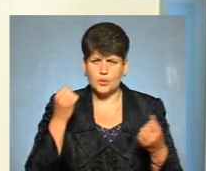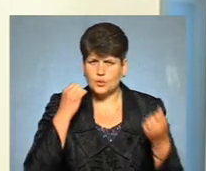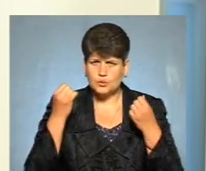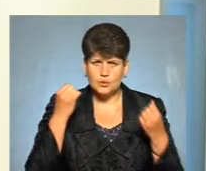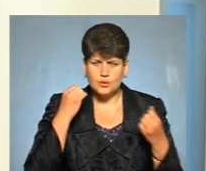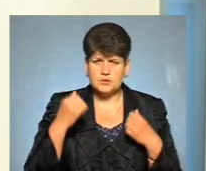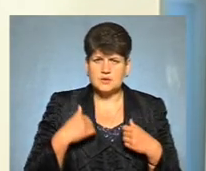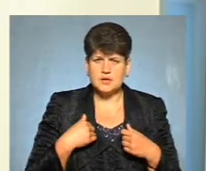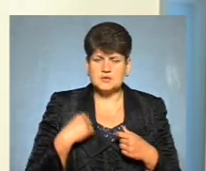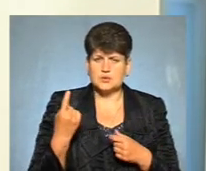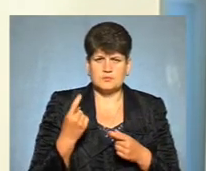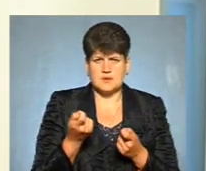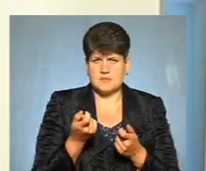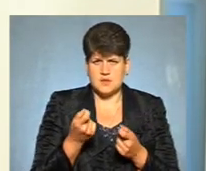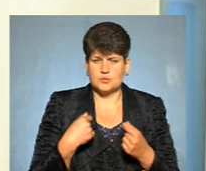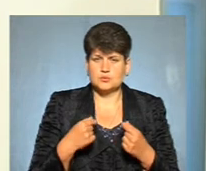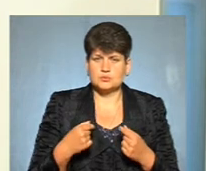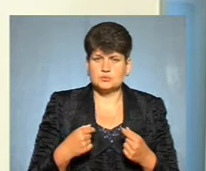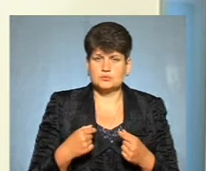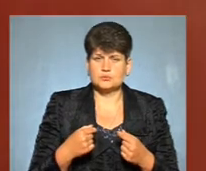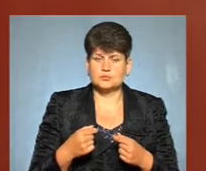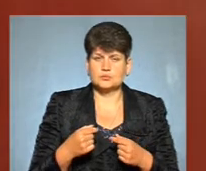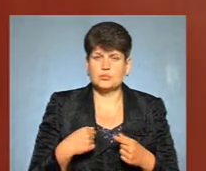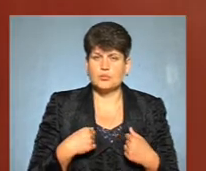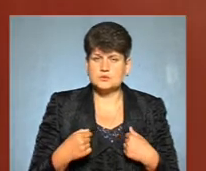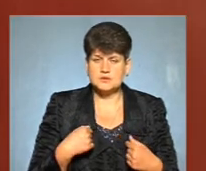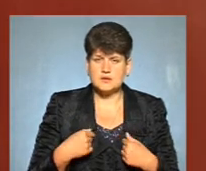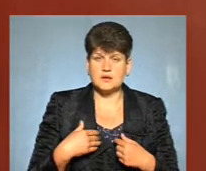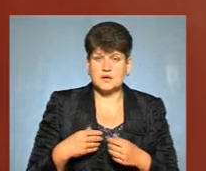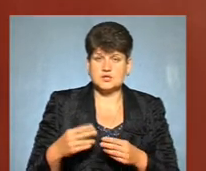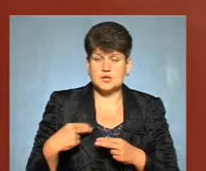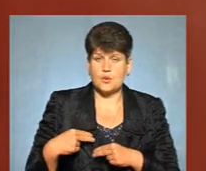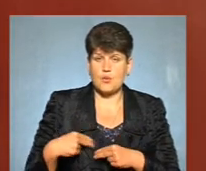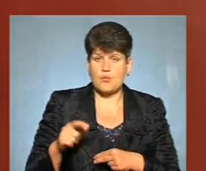настільки пострадавша, а наші колеги, і